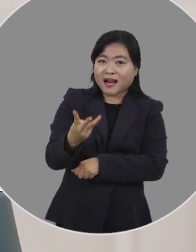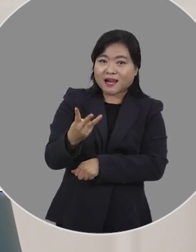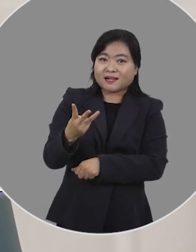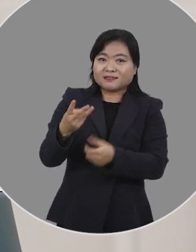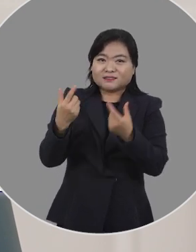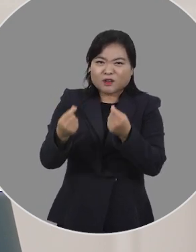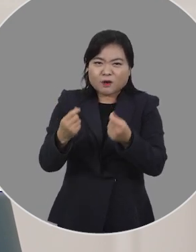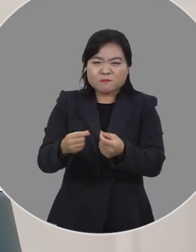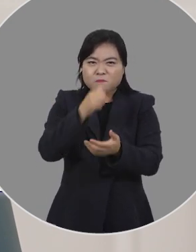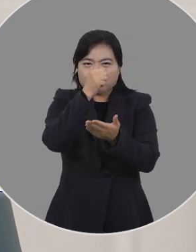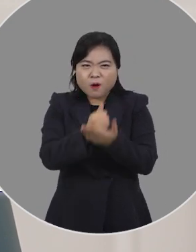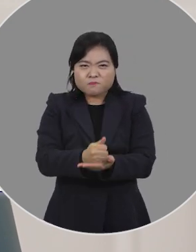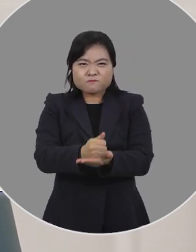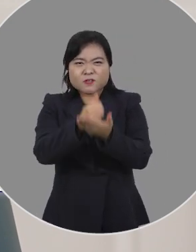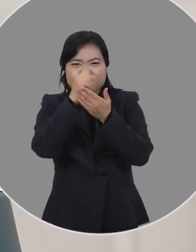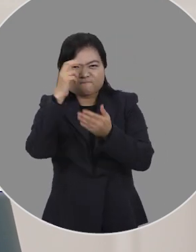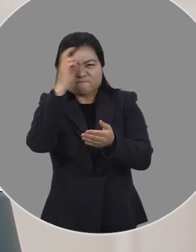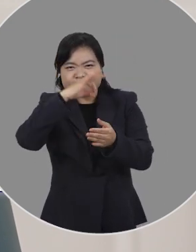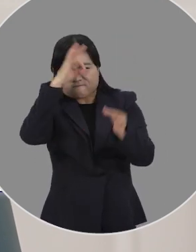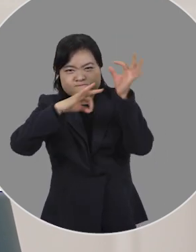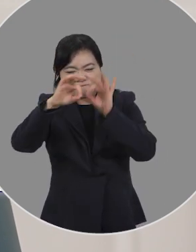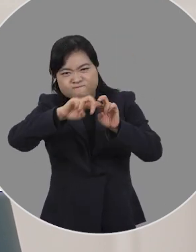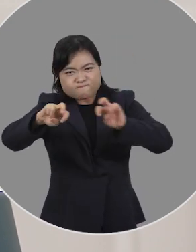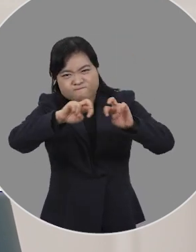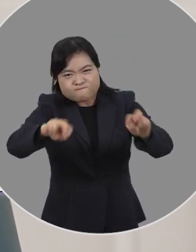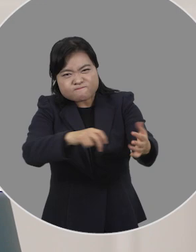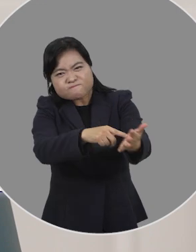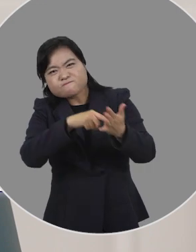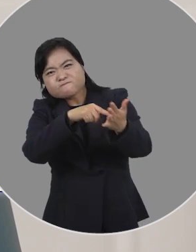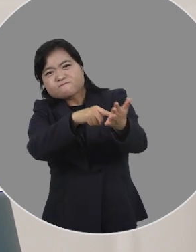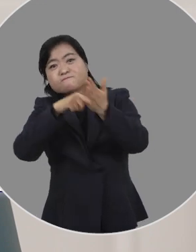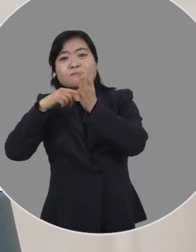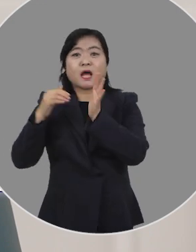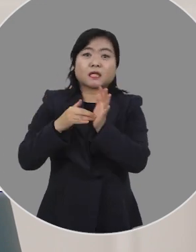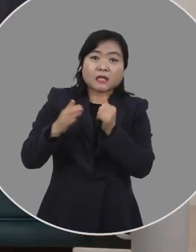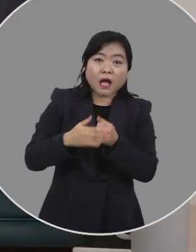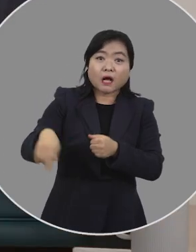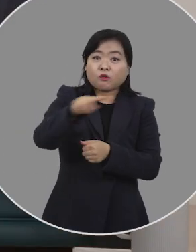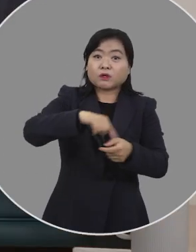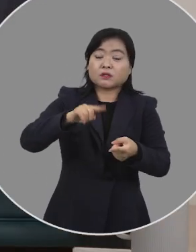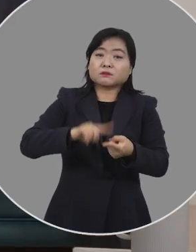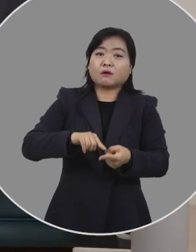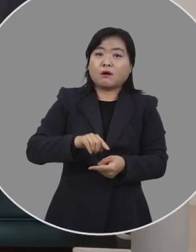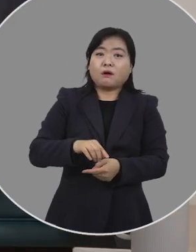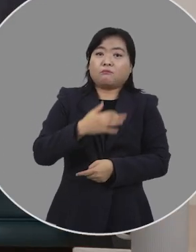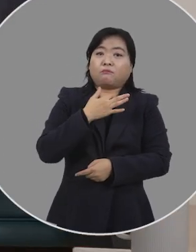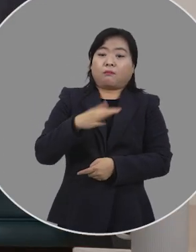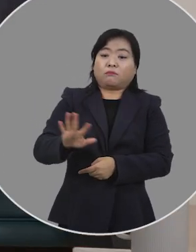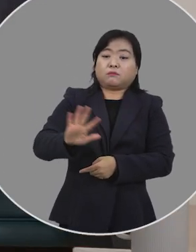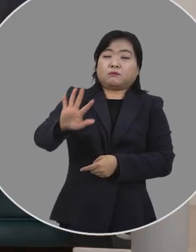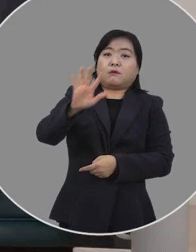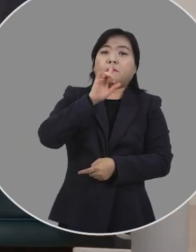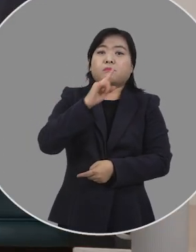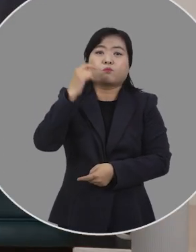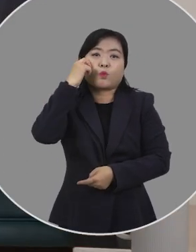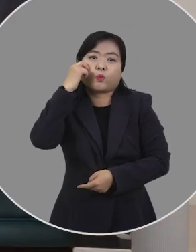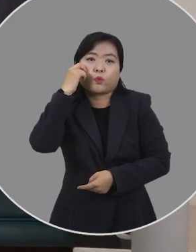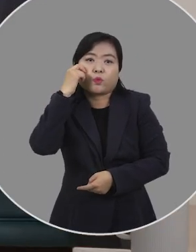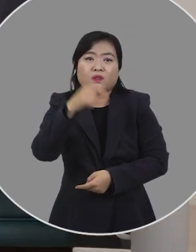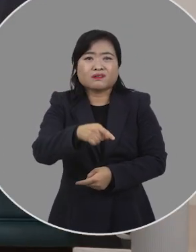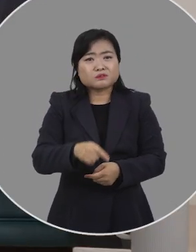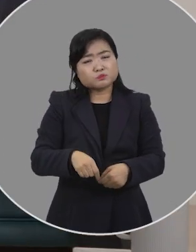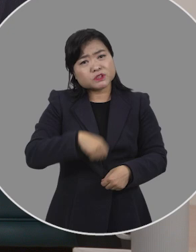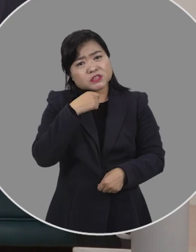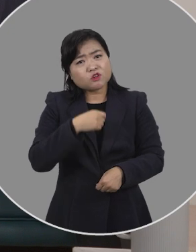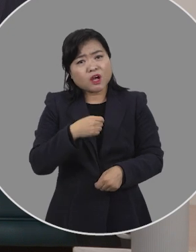범죄 사냥하고 하면서 부각을 시키니까 거기에 대해서는 부인을 잘 못하죠. 그건 진정한 성찰은